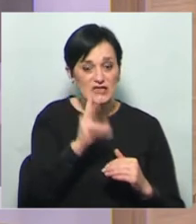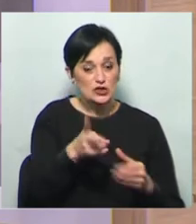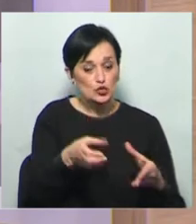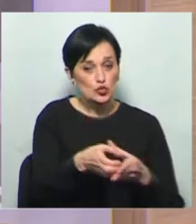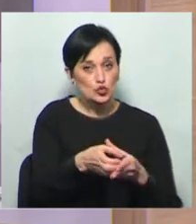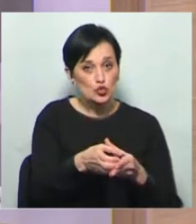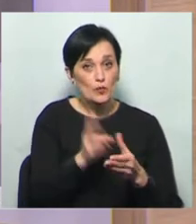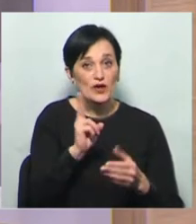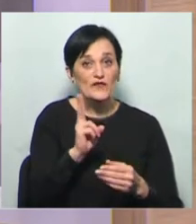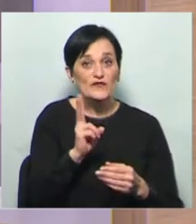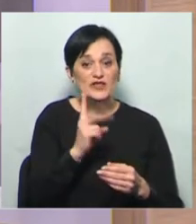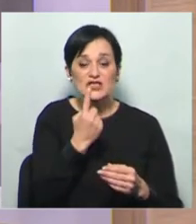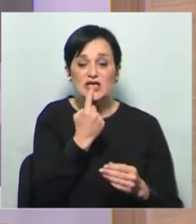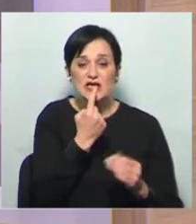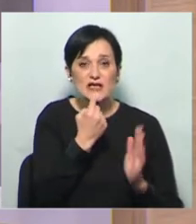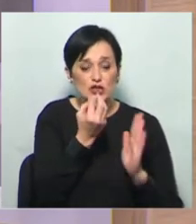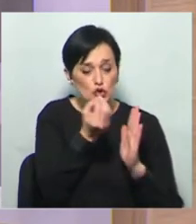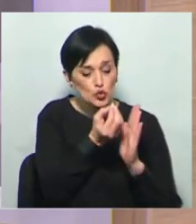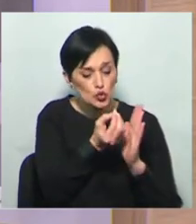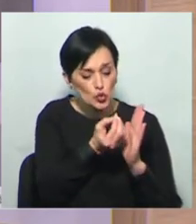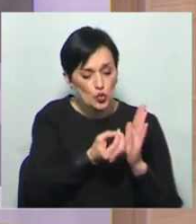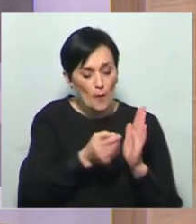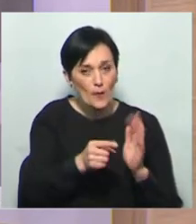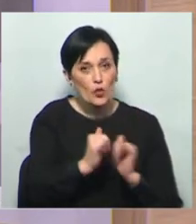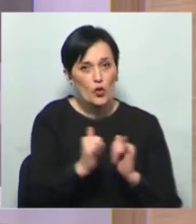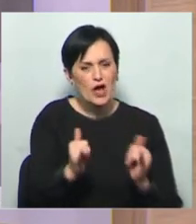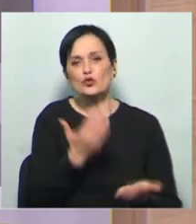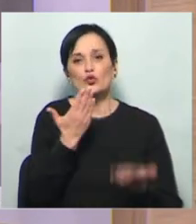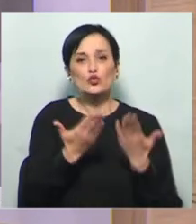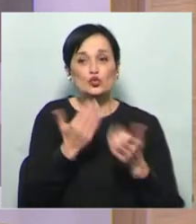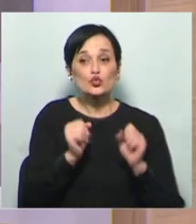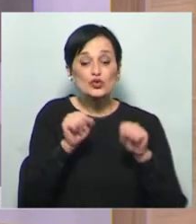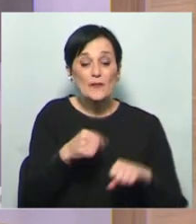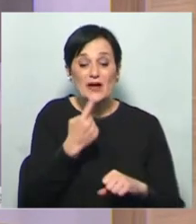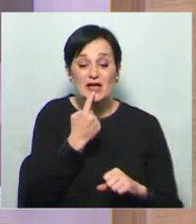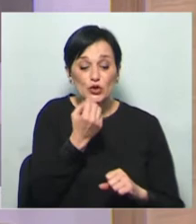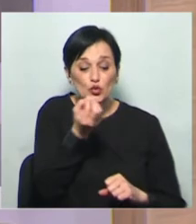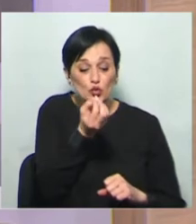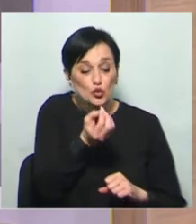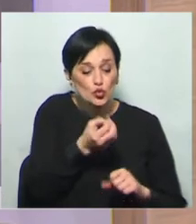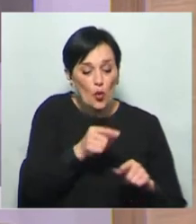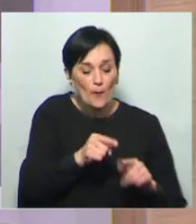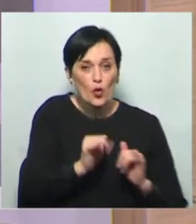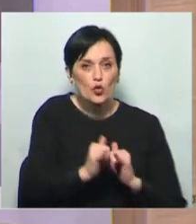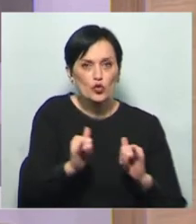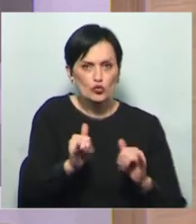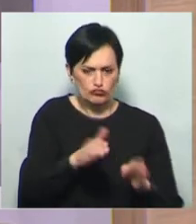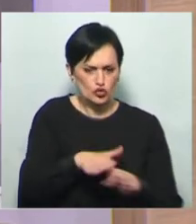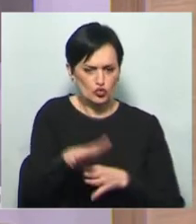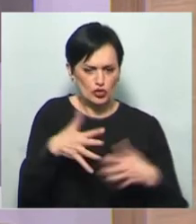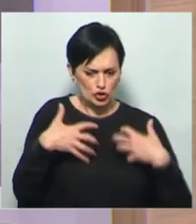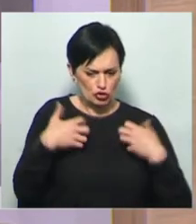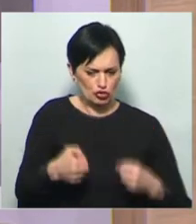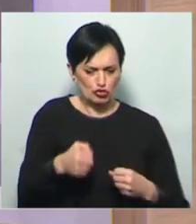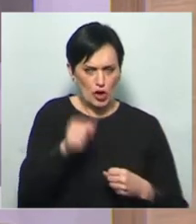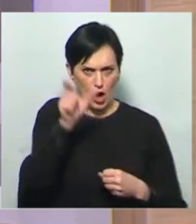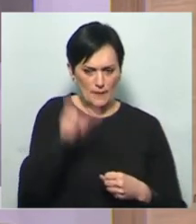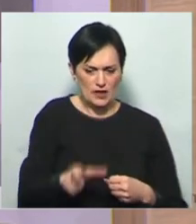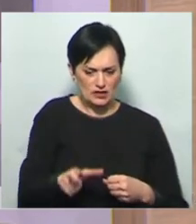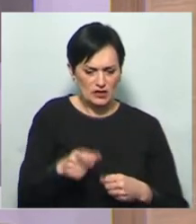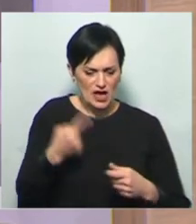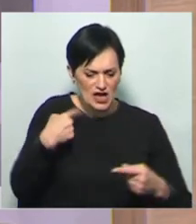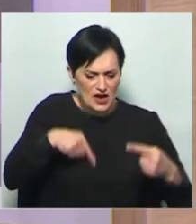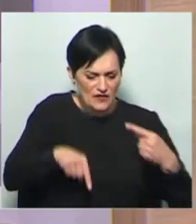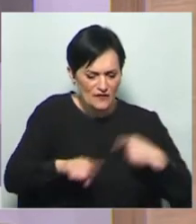ვისაც თრომბოზი შეიძლება განუვითარდეს, თუ შეიძლება თრომბოზი განვითარდეს სრულიად ჯანმრთელი და საღი ვენების